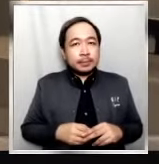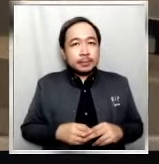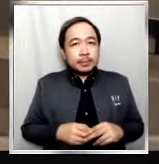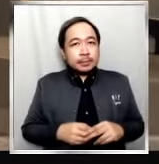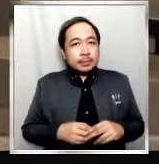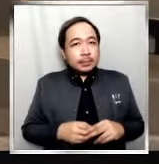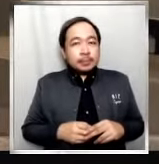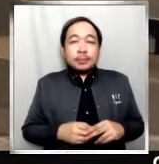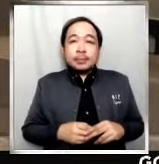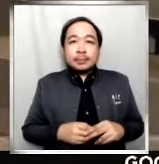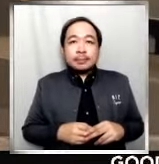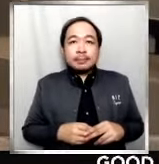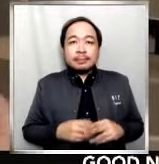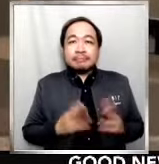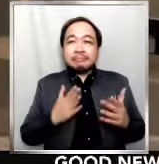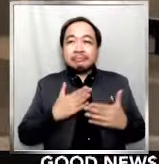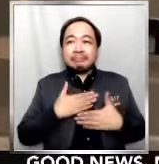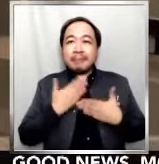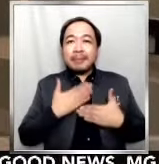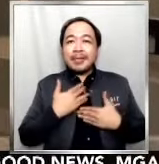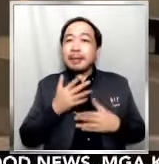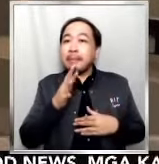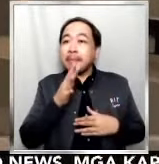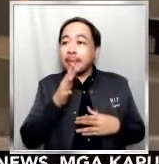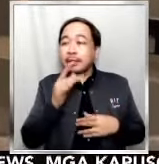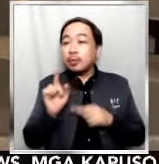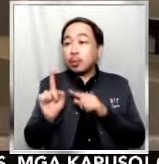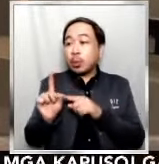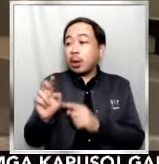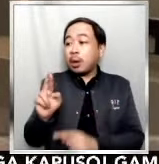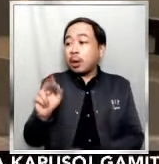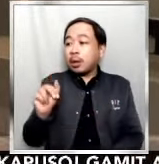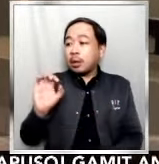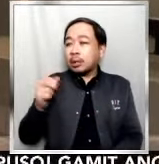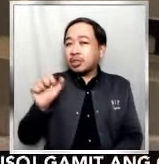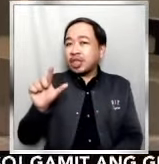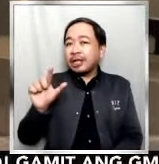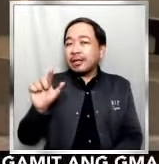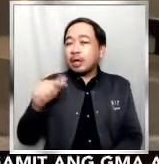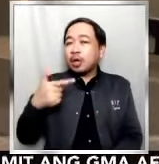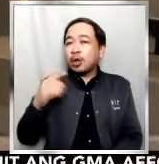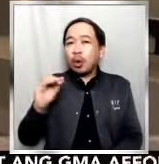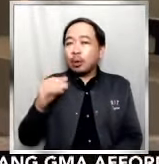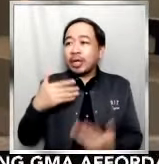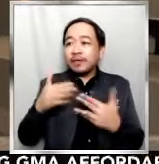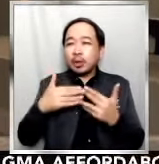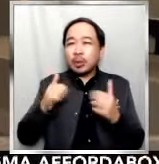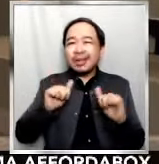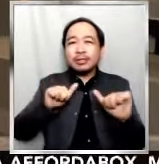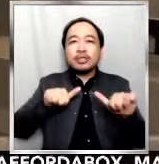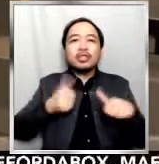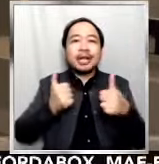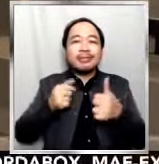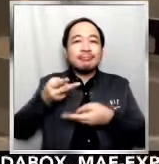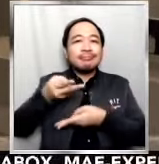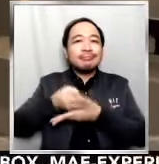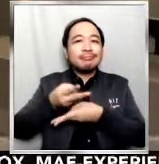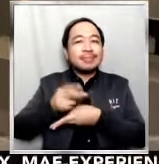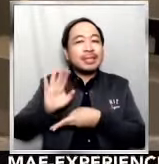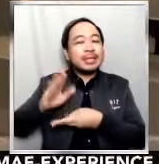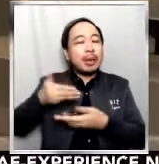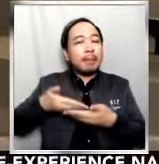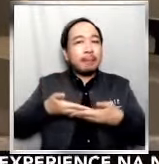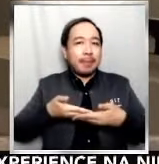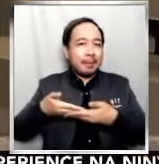Happy Mommy si Rachel Ango kahit may challenges sa pag-aalaga sa kanyang panganay na si Baby Lucas. Pero paano na si Baby kung kailangan